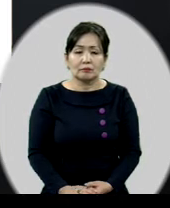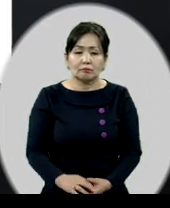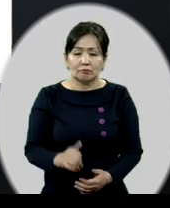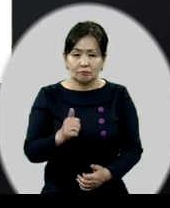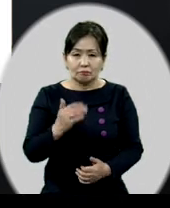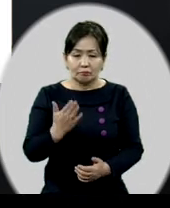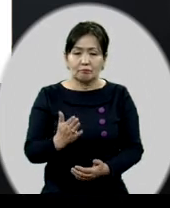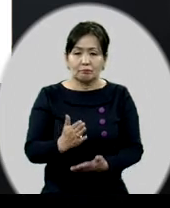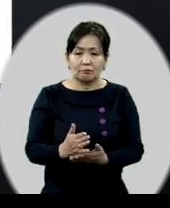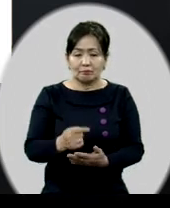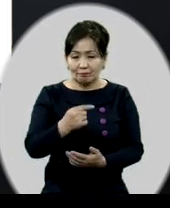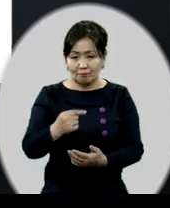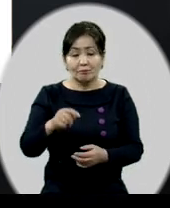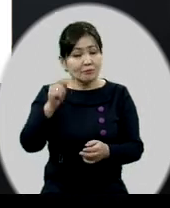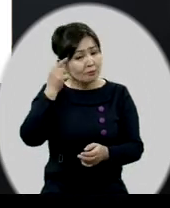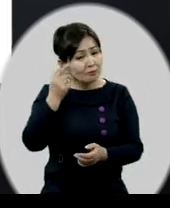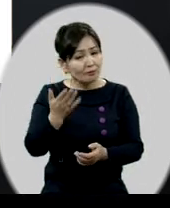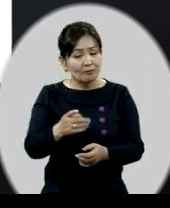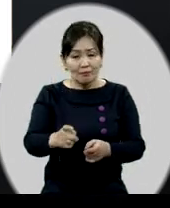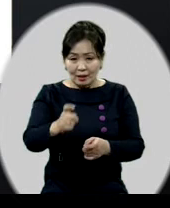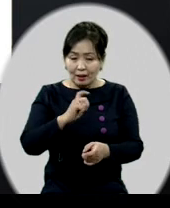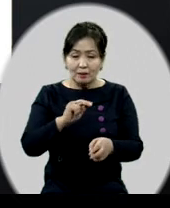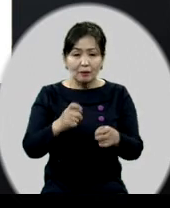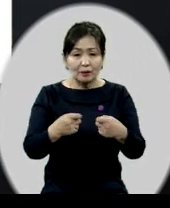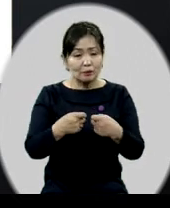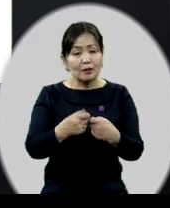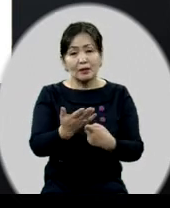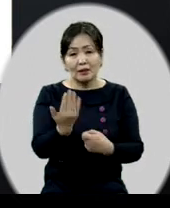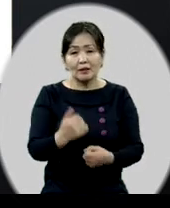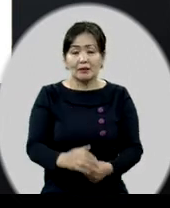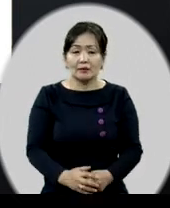Сайн байна, бид хасч олдог. Хариугаа тулгая.